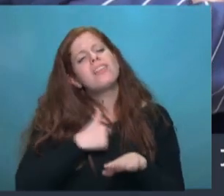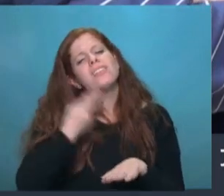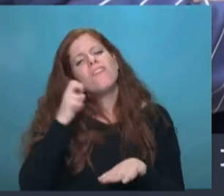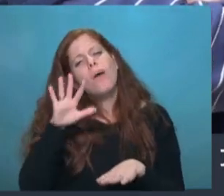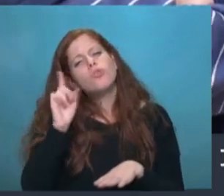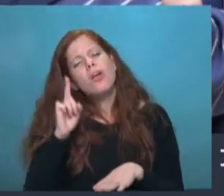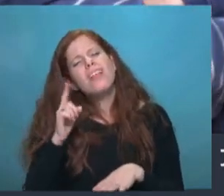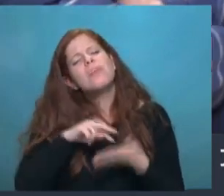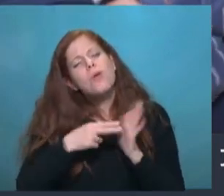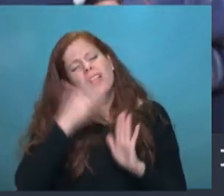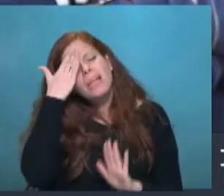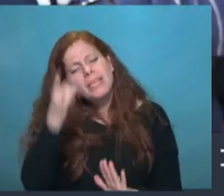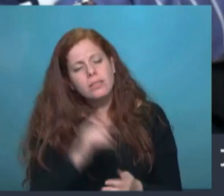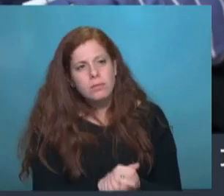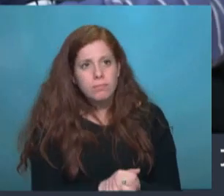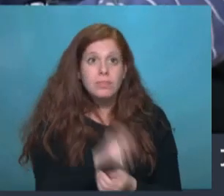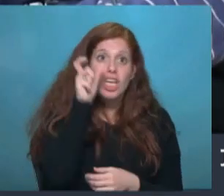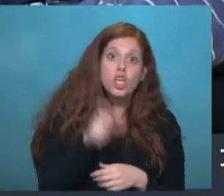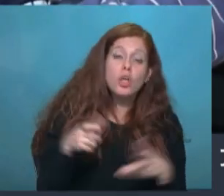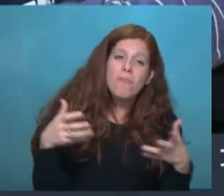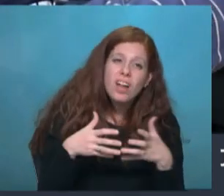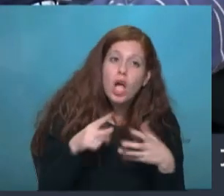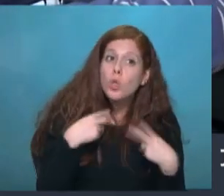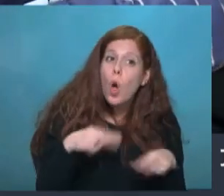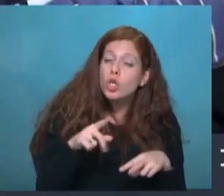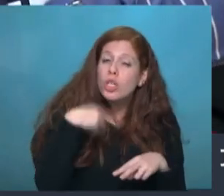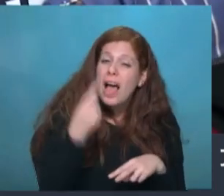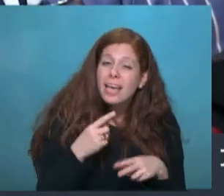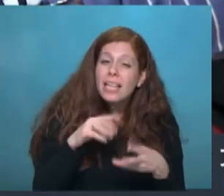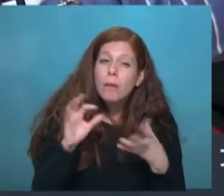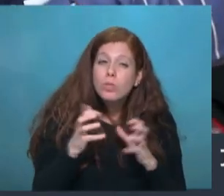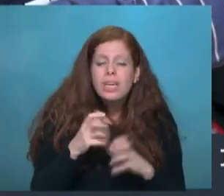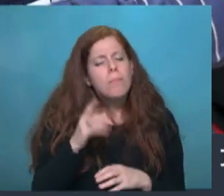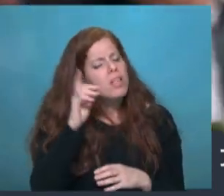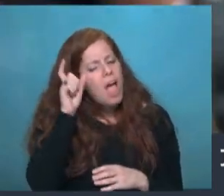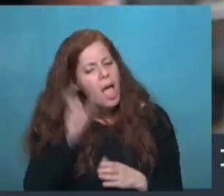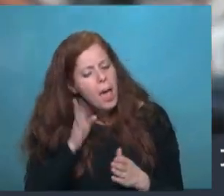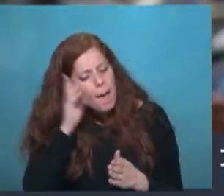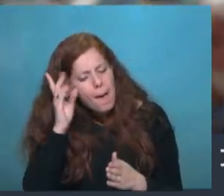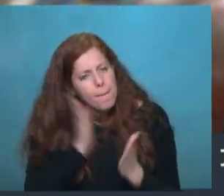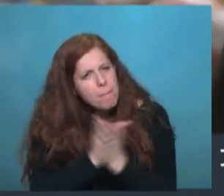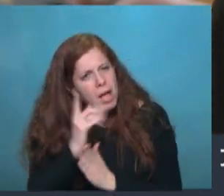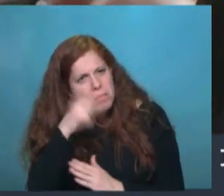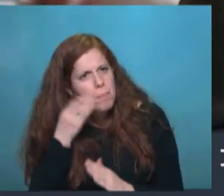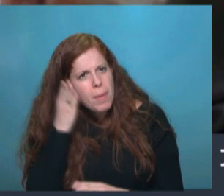פוליטיקה קטנה. איש המפלגה שלא חשש להגיד לקיבוצניקים את כל האמת בפנים. יוסי זה אח.